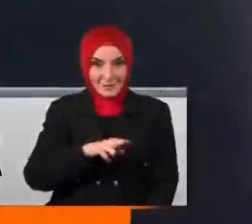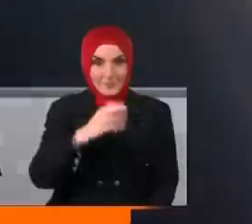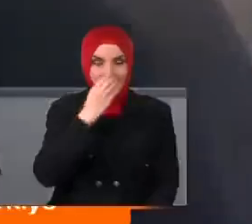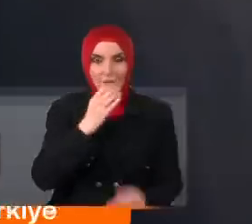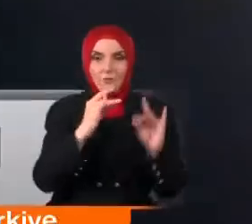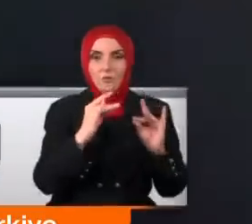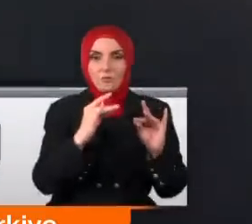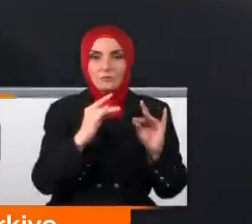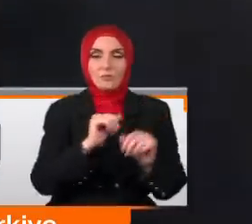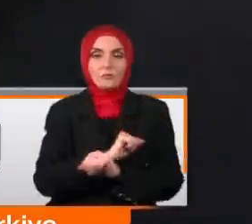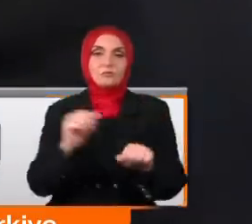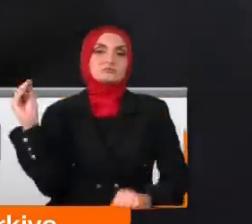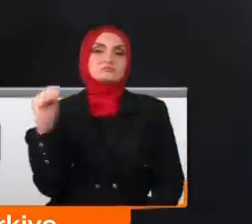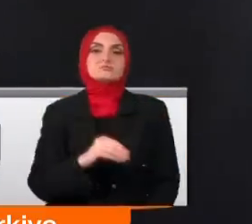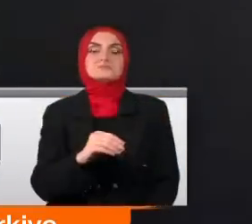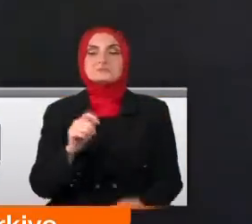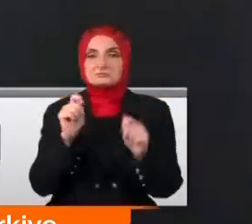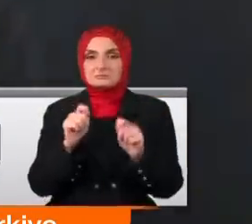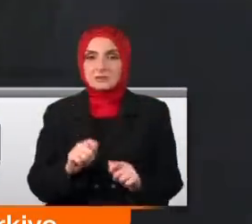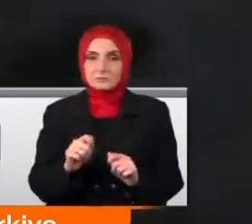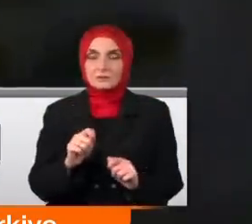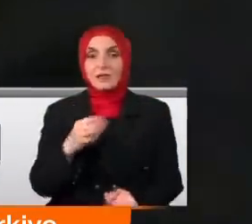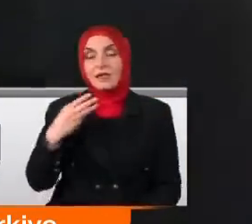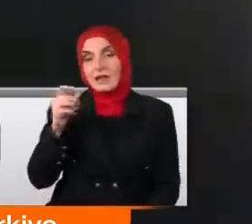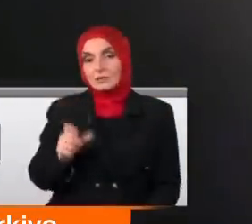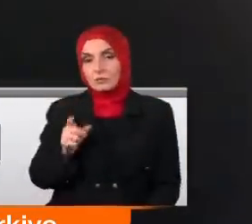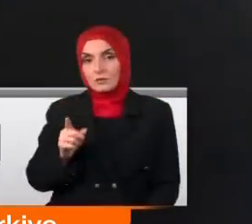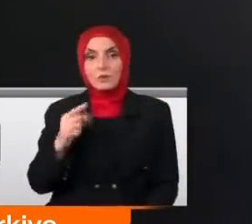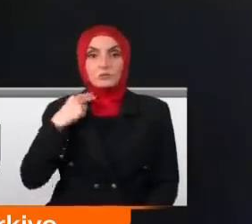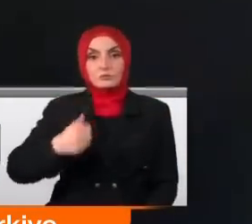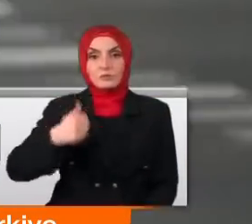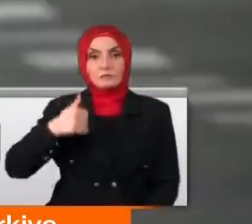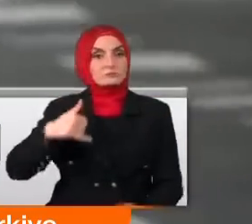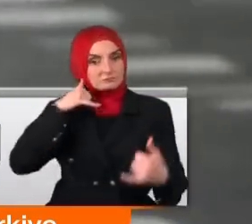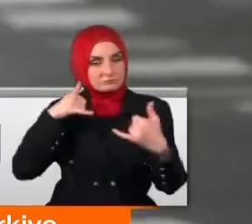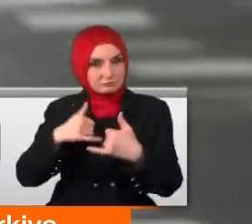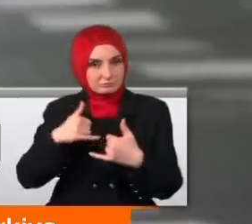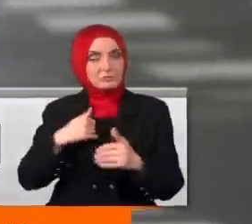Cumhurbaşkanı Erdoğan da Rus mevkidaşı Putin'i aradı ve Rus lidere desteğini açıkladı.